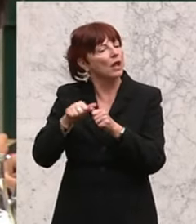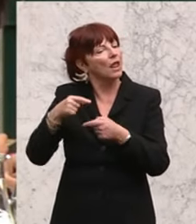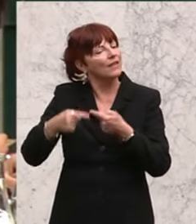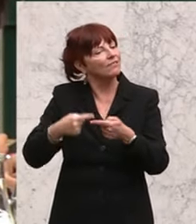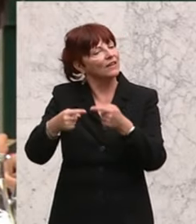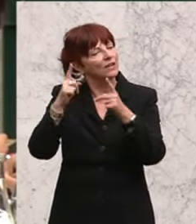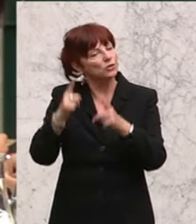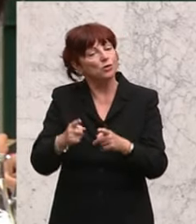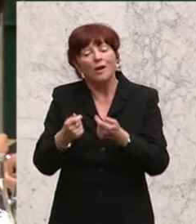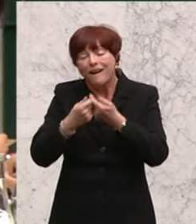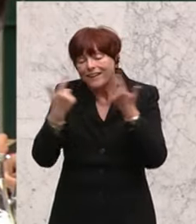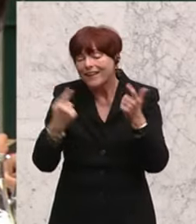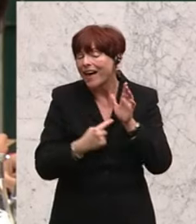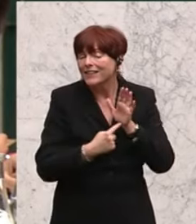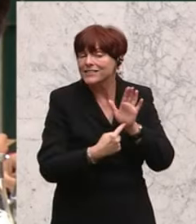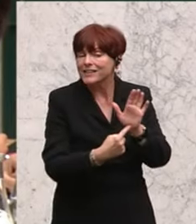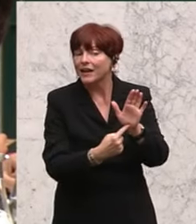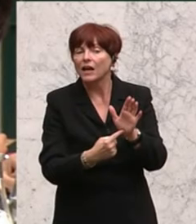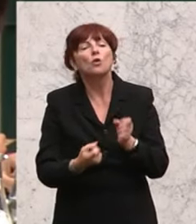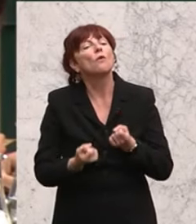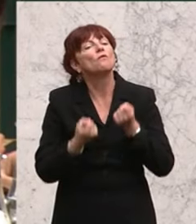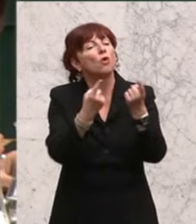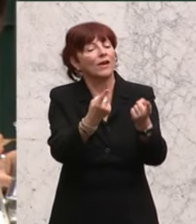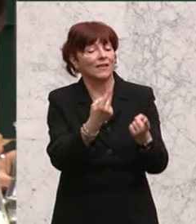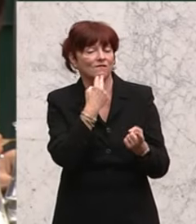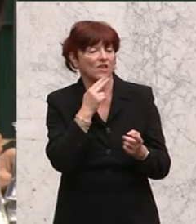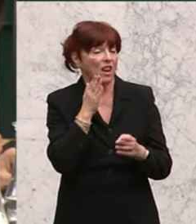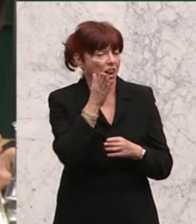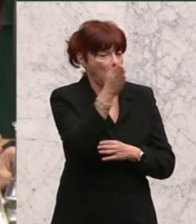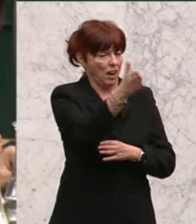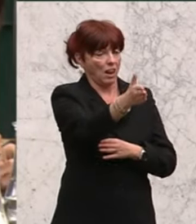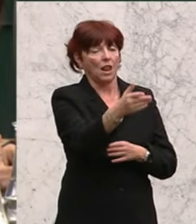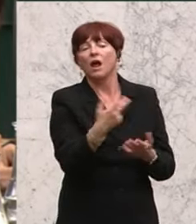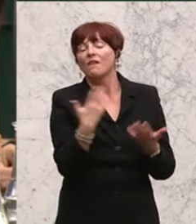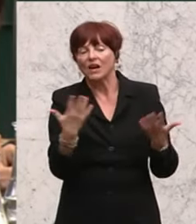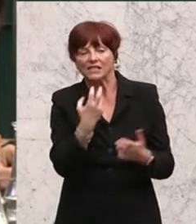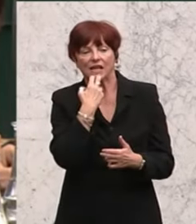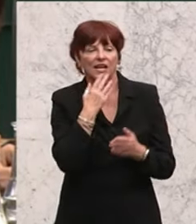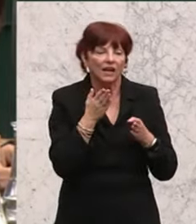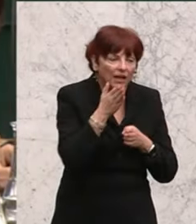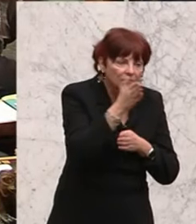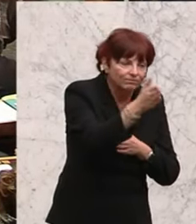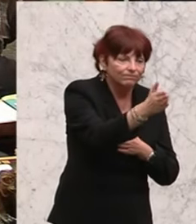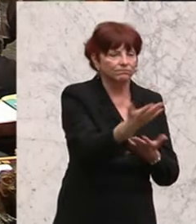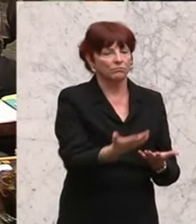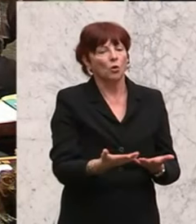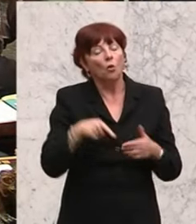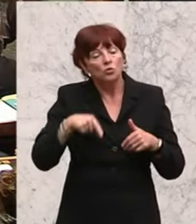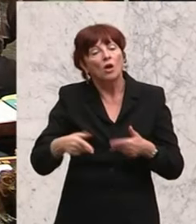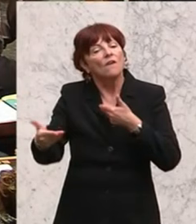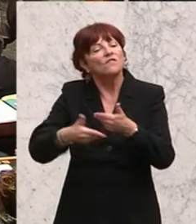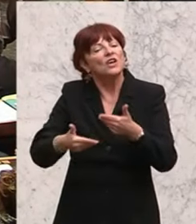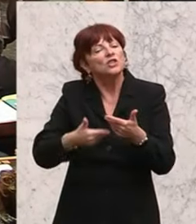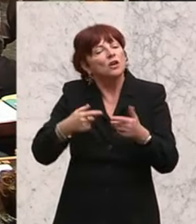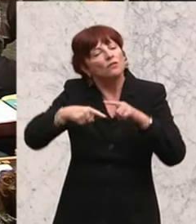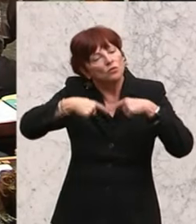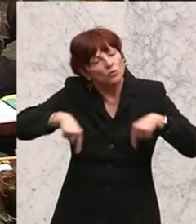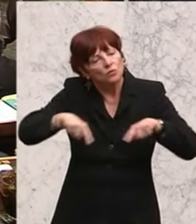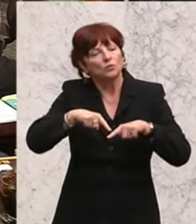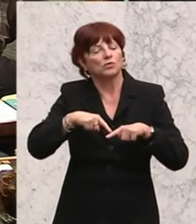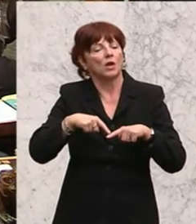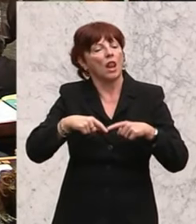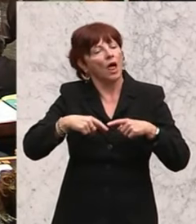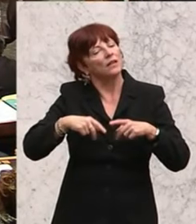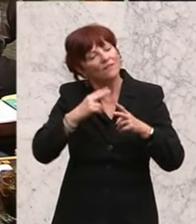sagen, in welche Richtung wollen wir, wohin wollen wir unsere Energie richten und wie wollen wir die Wirtschaft in unserem Land verändern. Und ich kann Ihnen